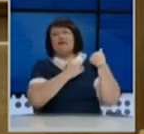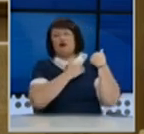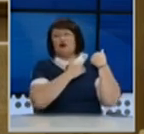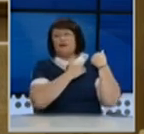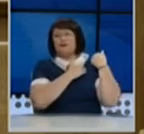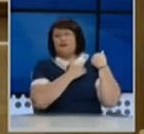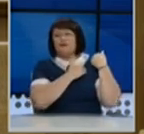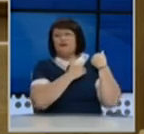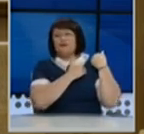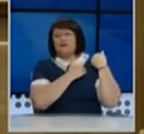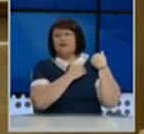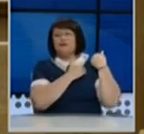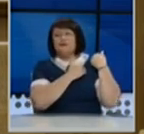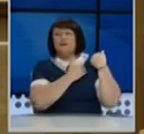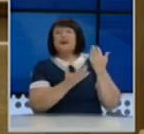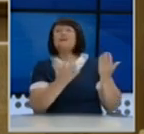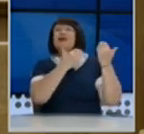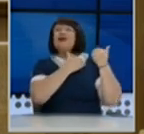Ο αρμόδιος συντονιστής